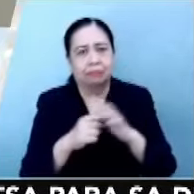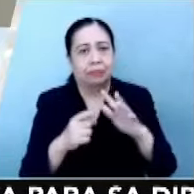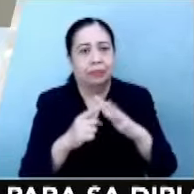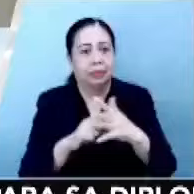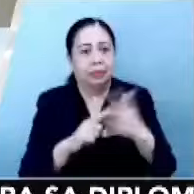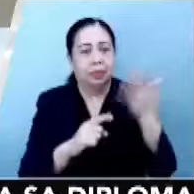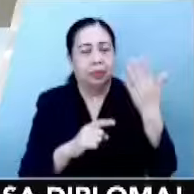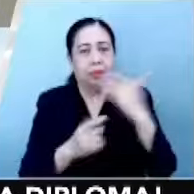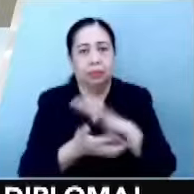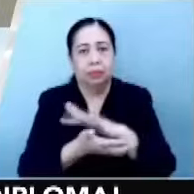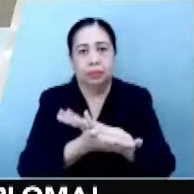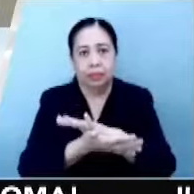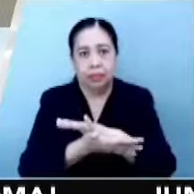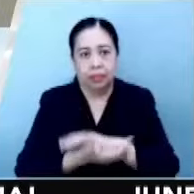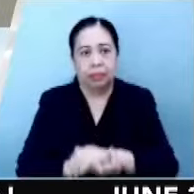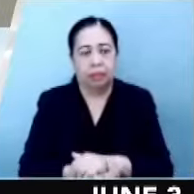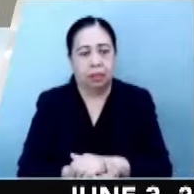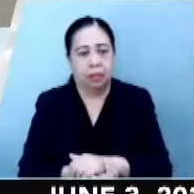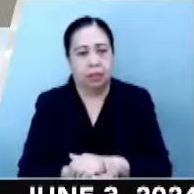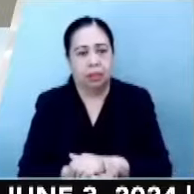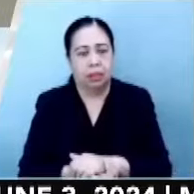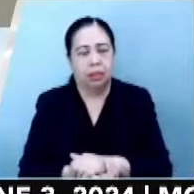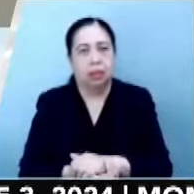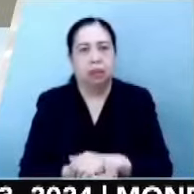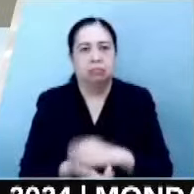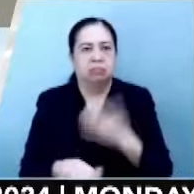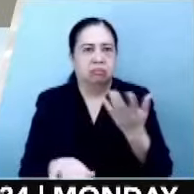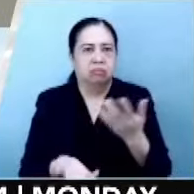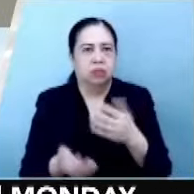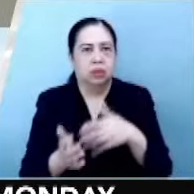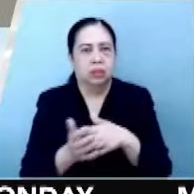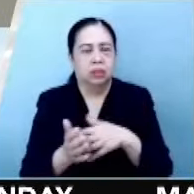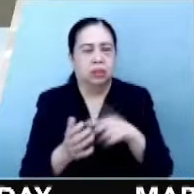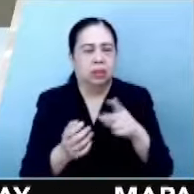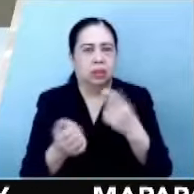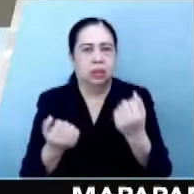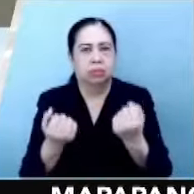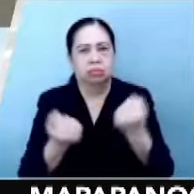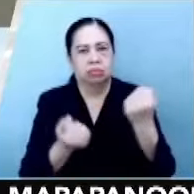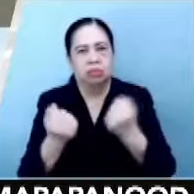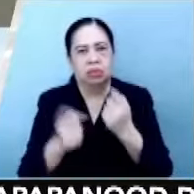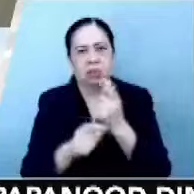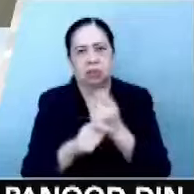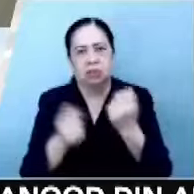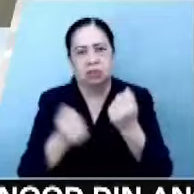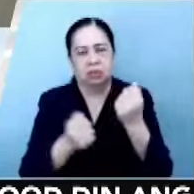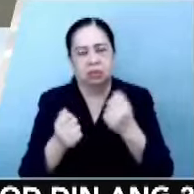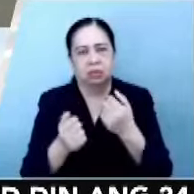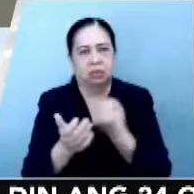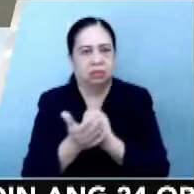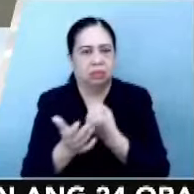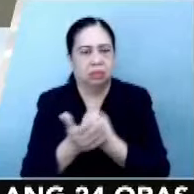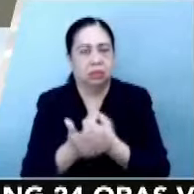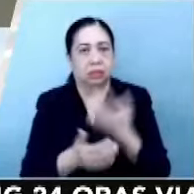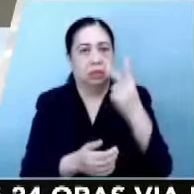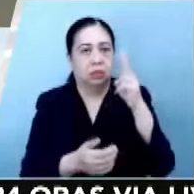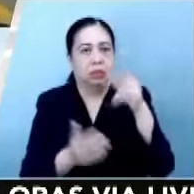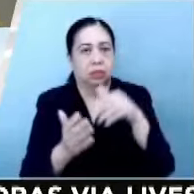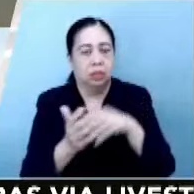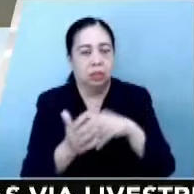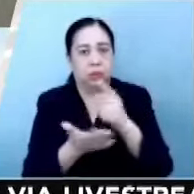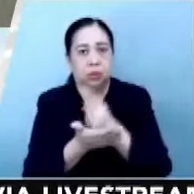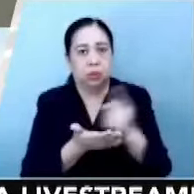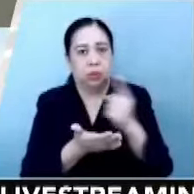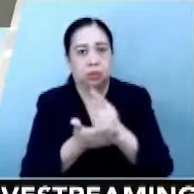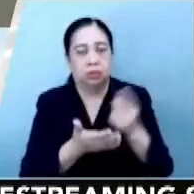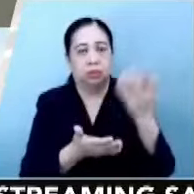pandemya, humina ang biyahe ng kanyang asawang truck driver at ang kitang 2,000 kada linggo,